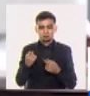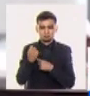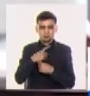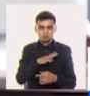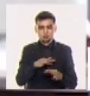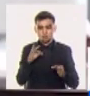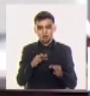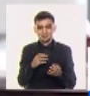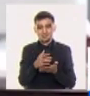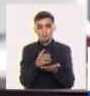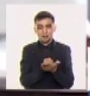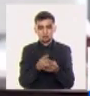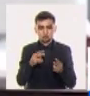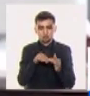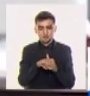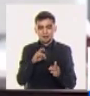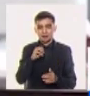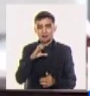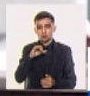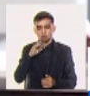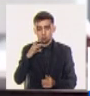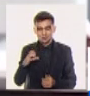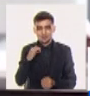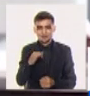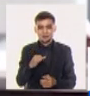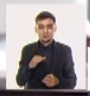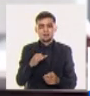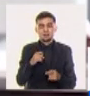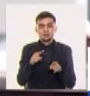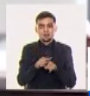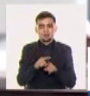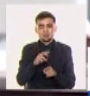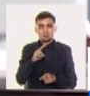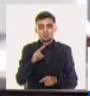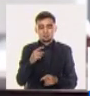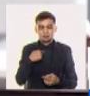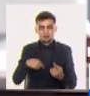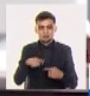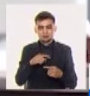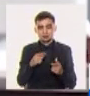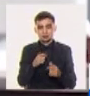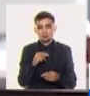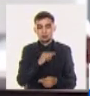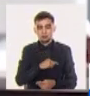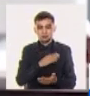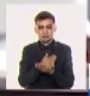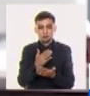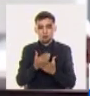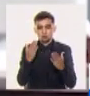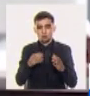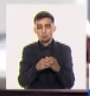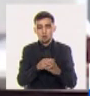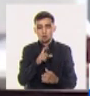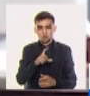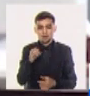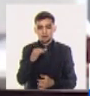сформировать необходимый запас ресурсов, в том числе и кадровых ресурсов. Над этим работает также большая группа людей,